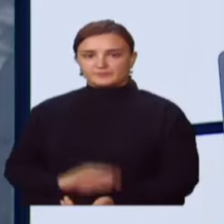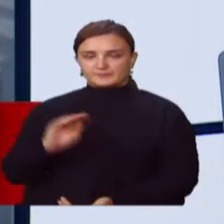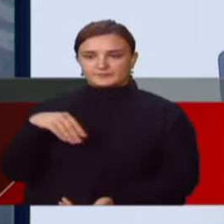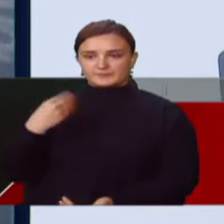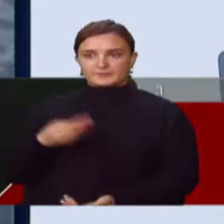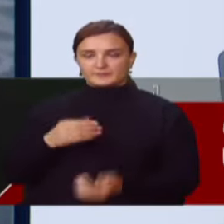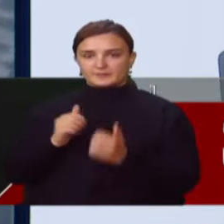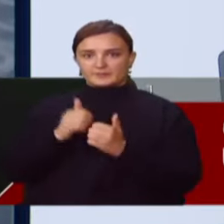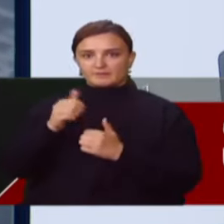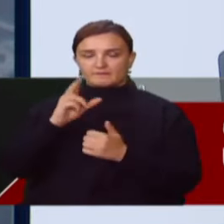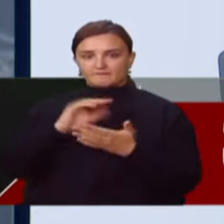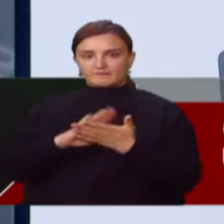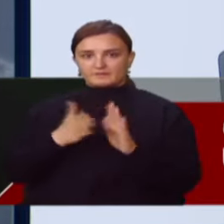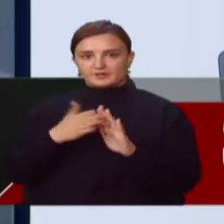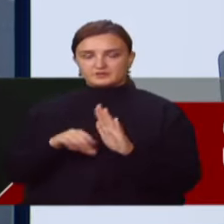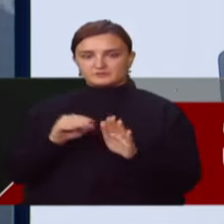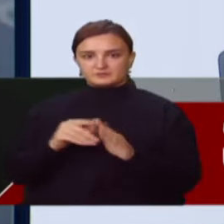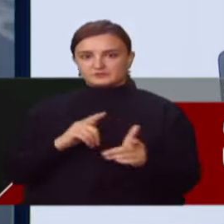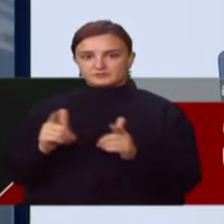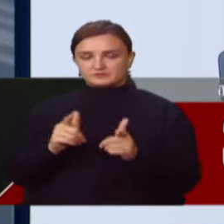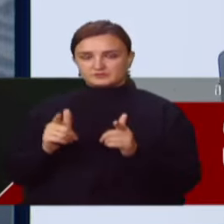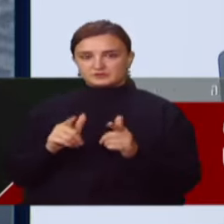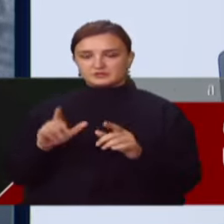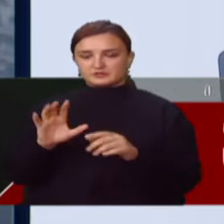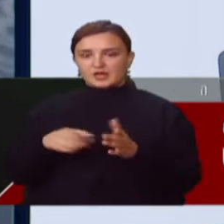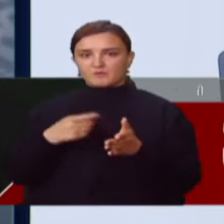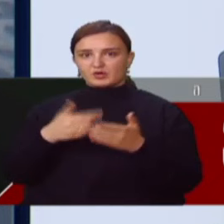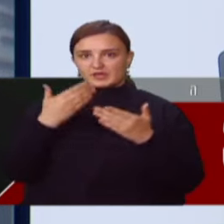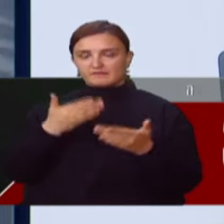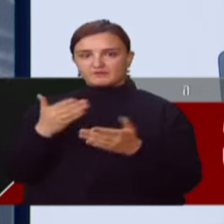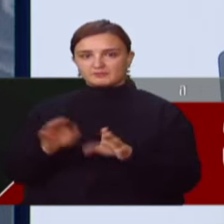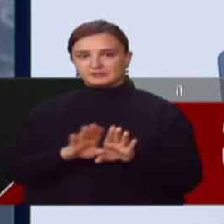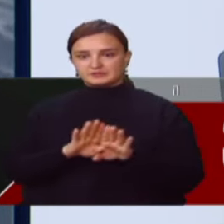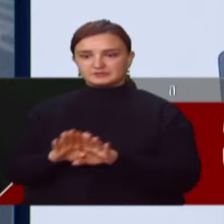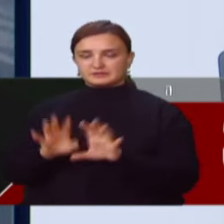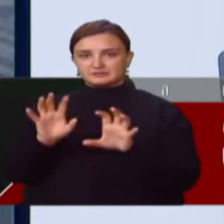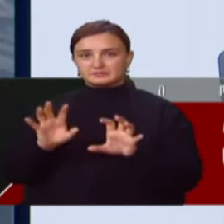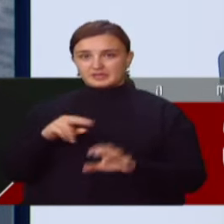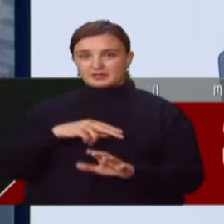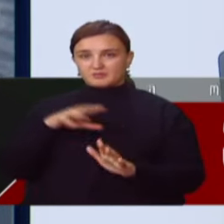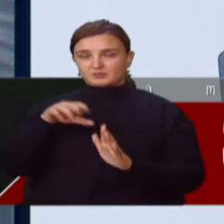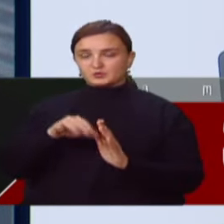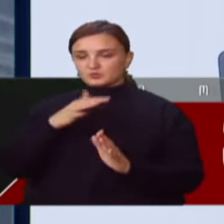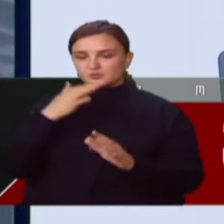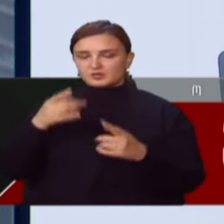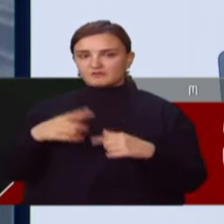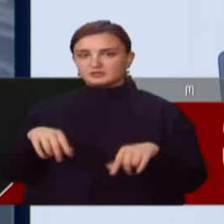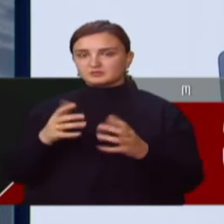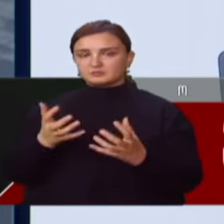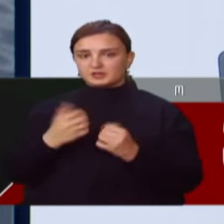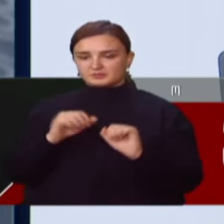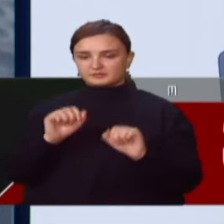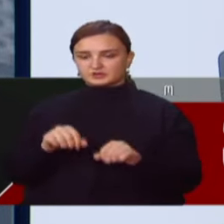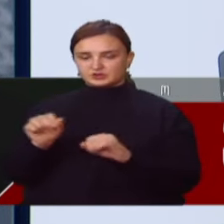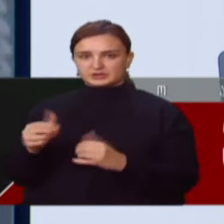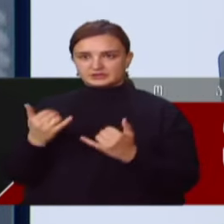საფრანგეთში ვადამდელი საპარლამენტო არჩევნებისთვის ემზადებიან. სოციოლოგიური გამოკითხვების მიხედვით ქვეყნის საკანონმდებლო ორგანოში უმრავლესობის მოპოვების შანსი ამ